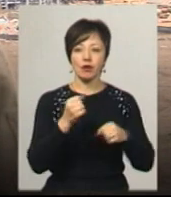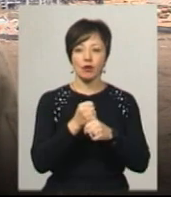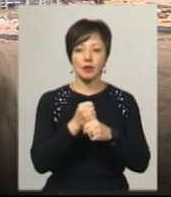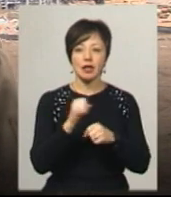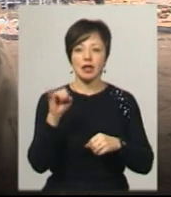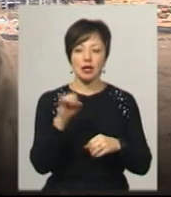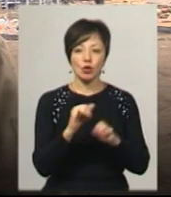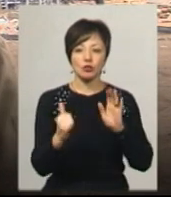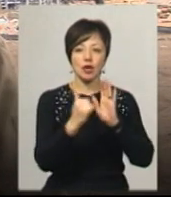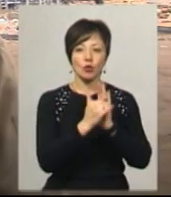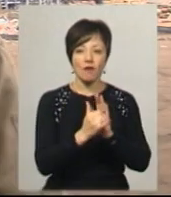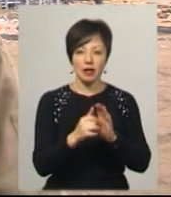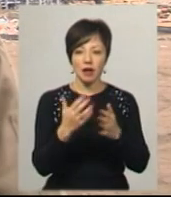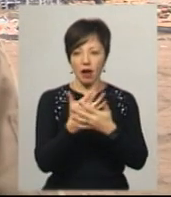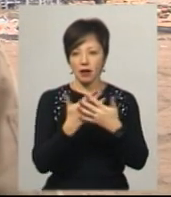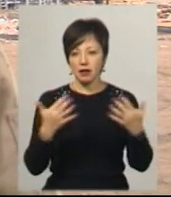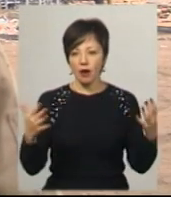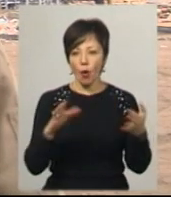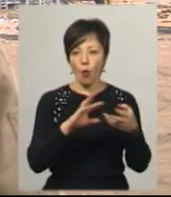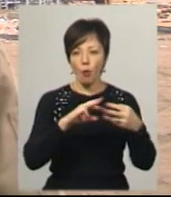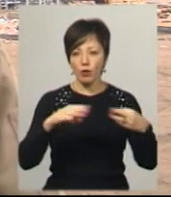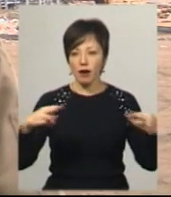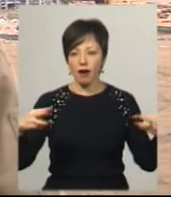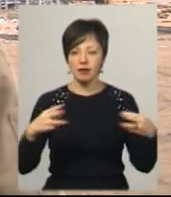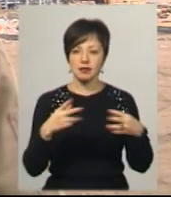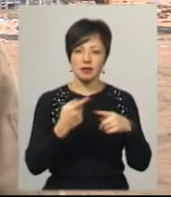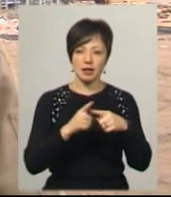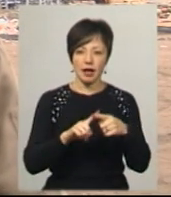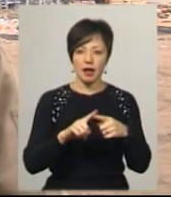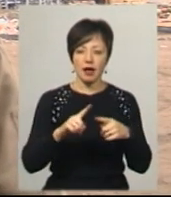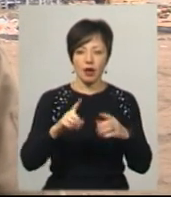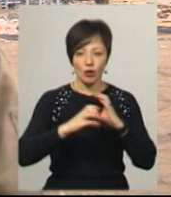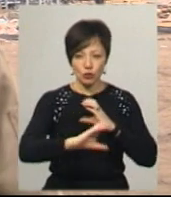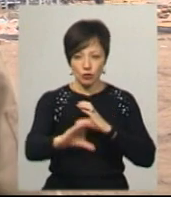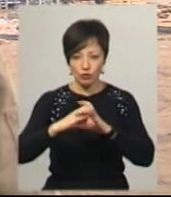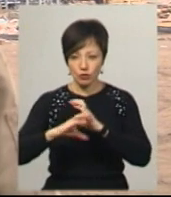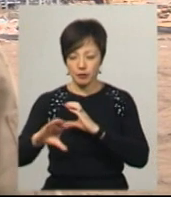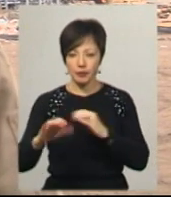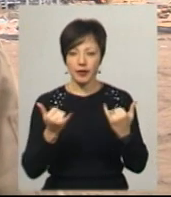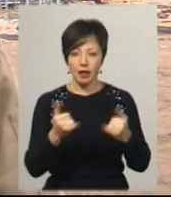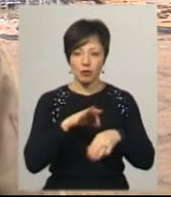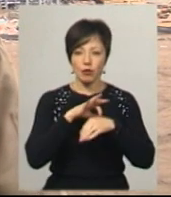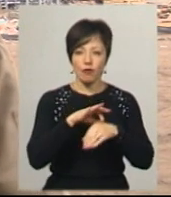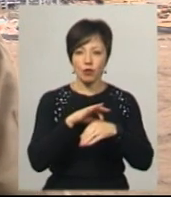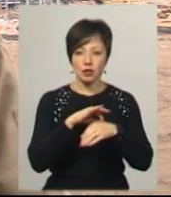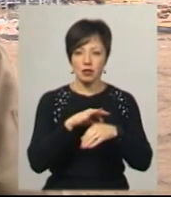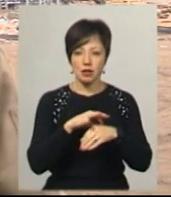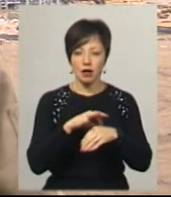та встановлення комунікації, влаштування комунікації, зокрема сантехніки. Також проводяться монолітні